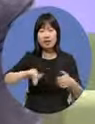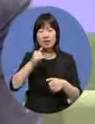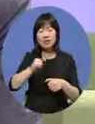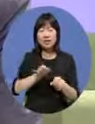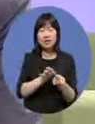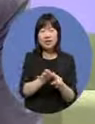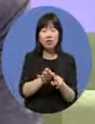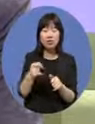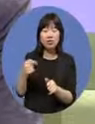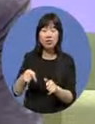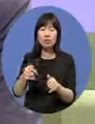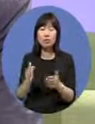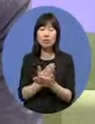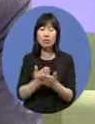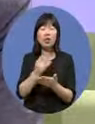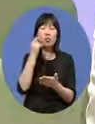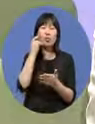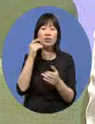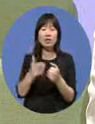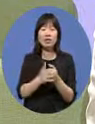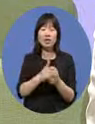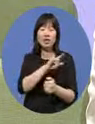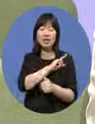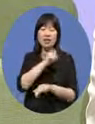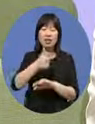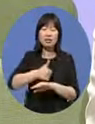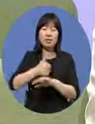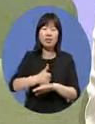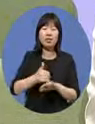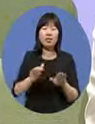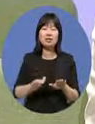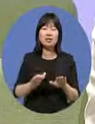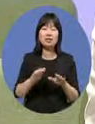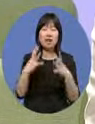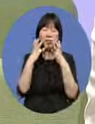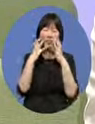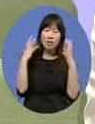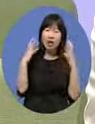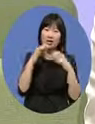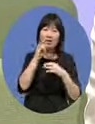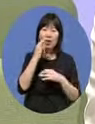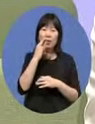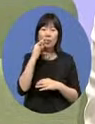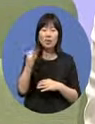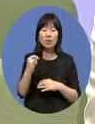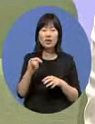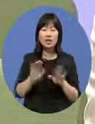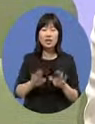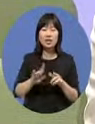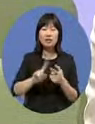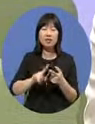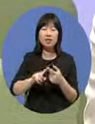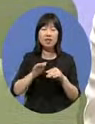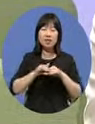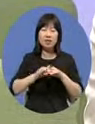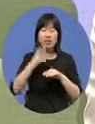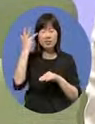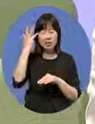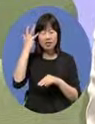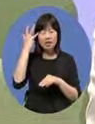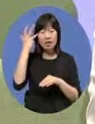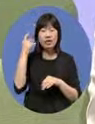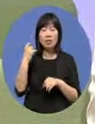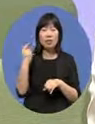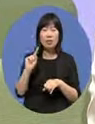잔소리와 훈육을 구별 못 하고 가장 마지막으로는 또 애가 살이 쪘으면 어머니가 의연하게 이 부분을 해결할 수 있는